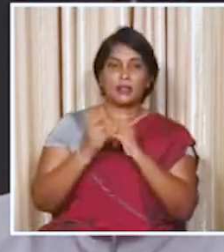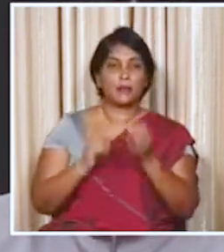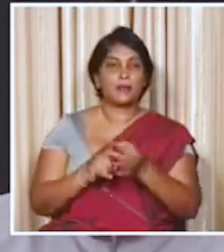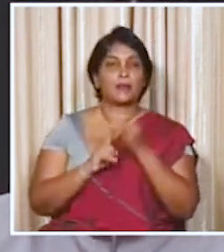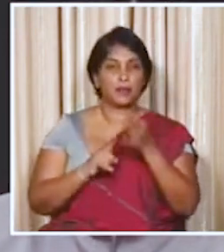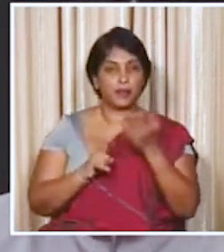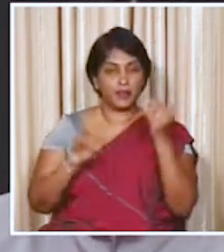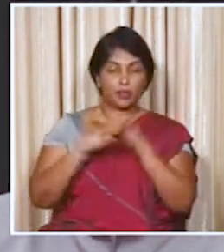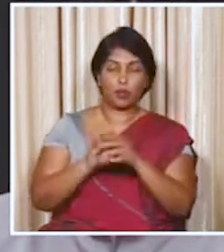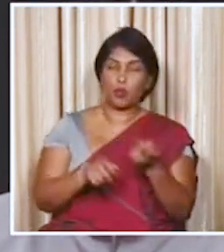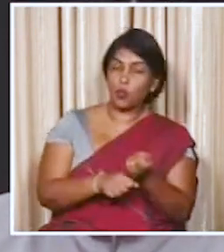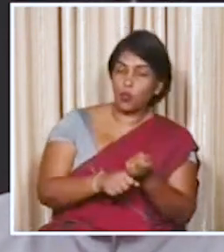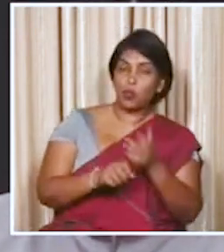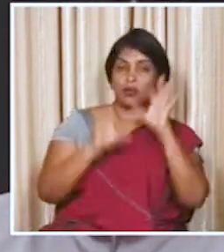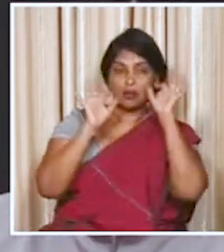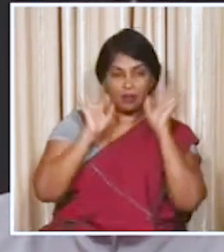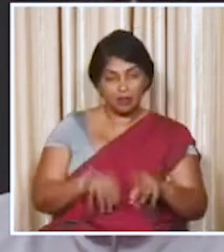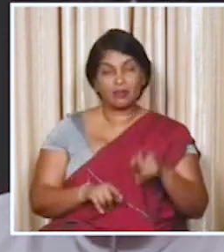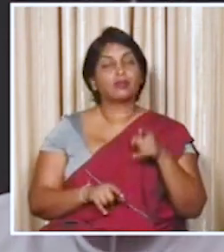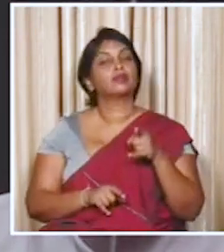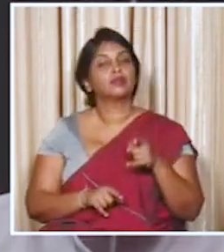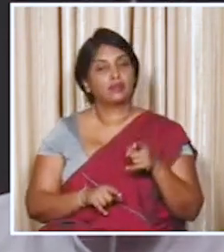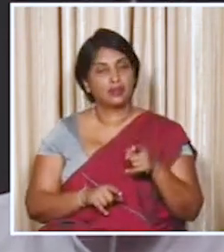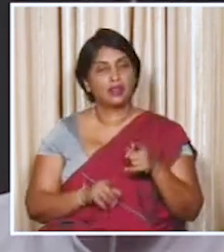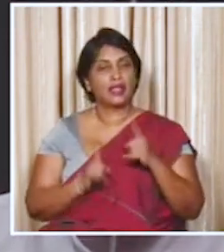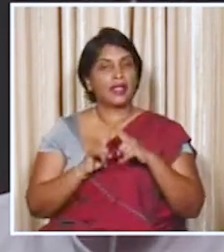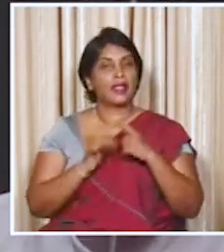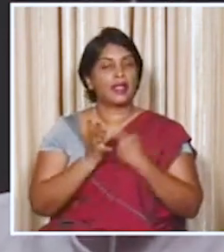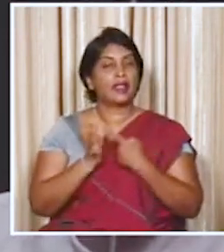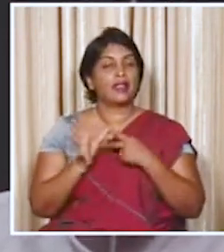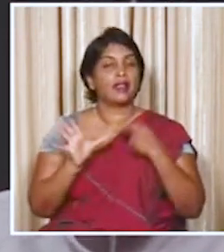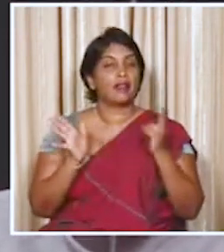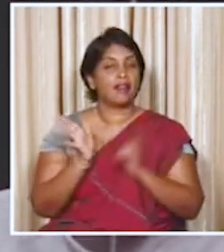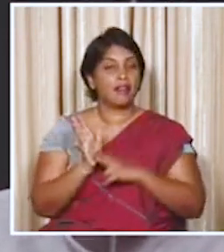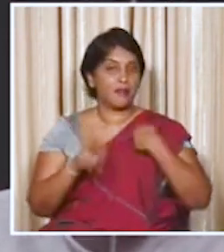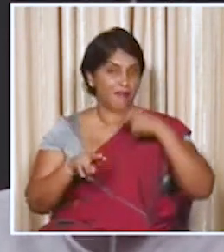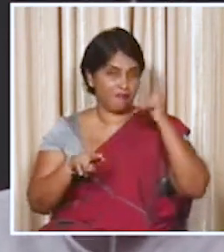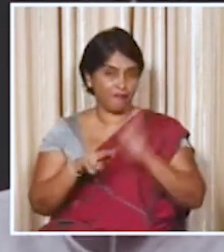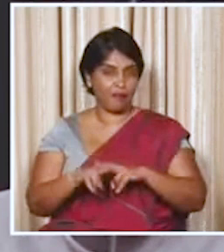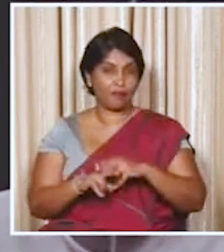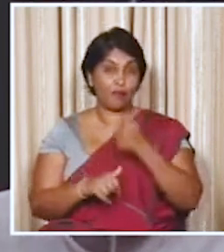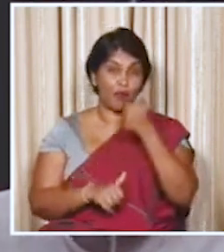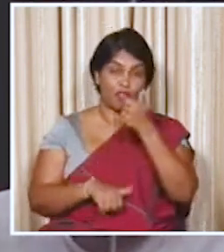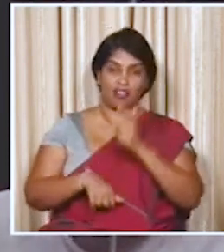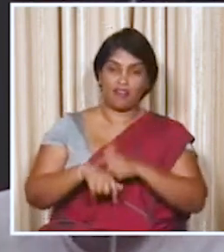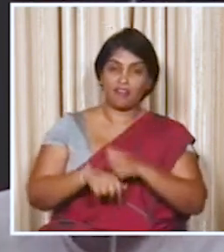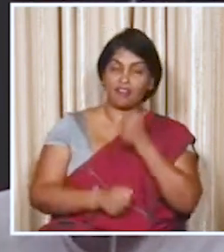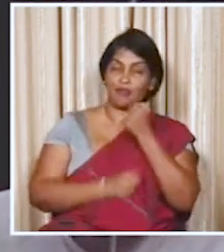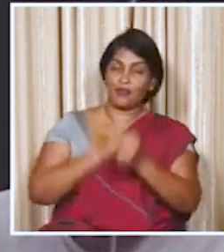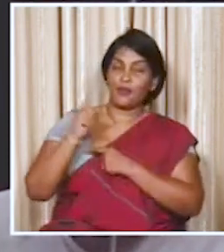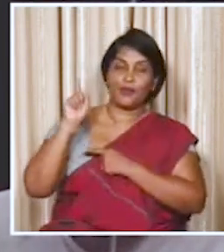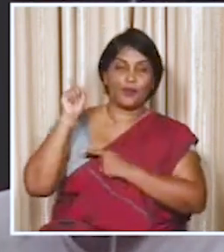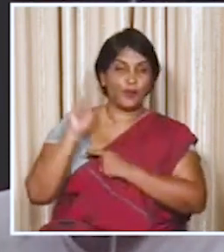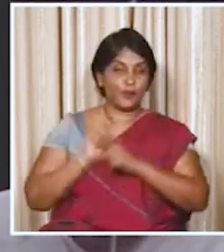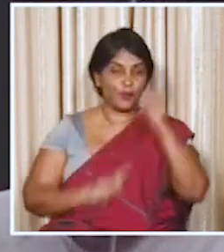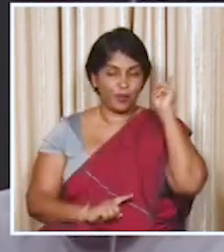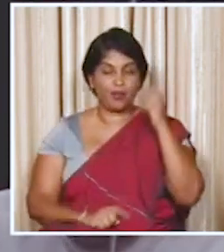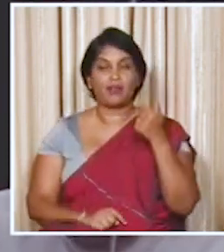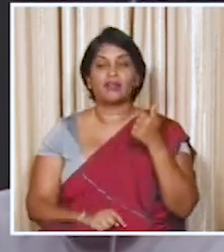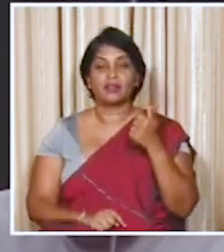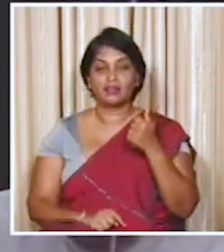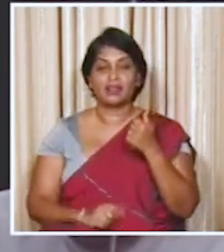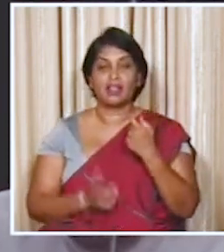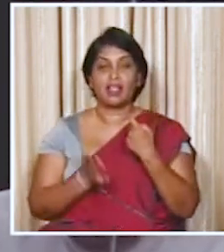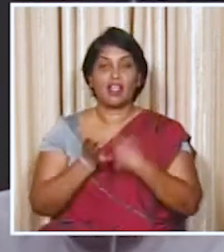sama hatta nengga gutikan nato, homba galah makan nato, Iran Vikramarat menteri tuwa makai mitra, honda bela ada dah lagi ya, dua anda pulau anginda pe